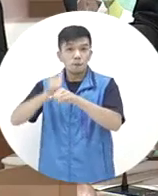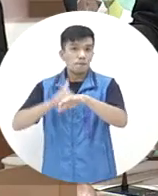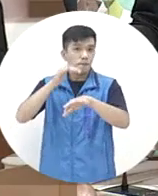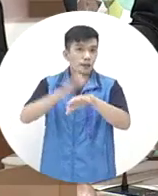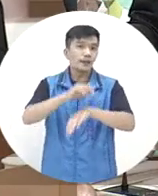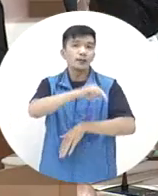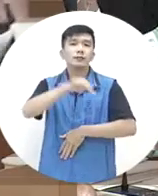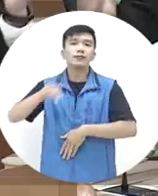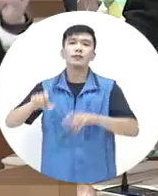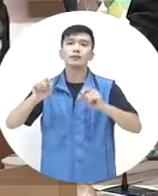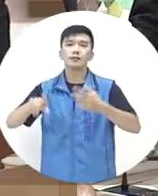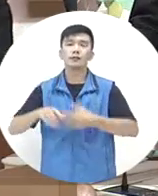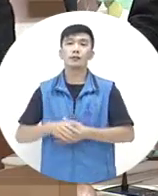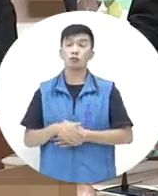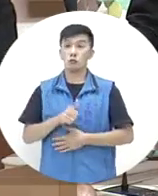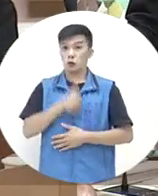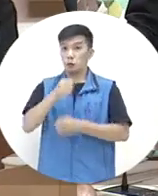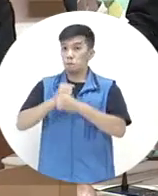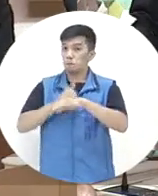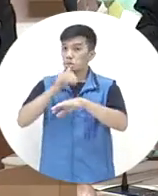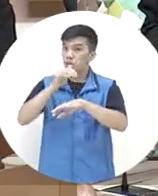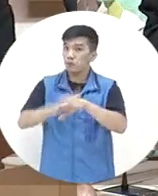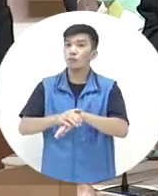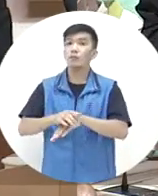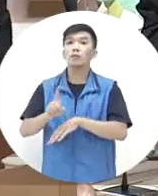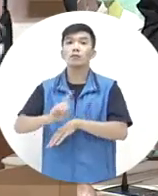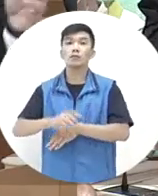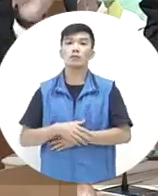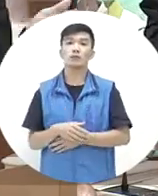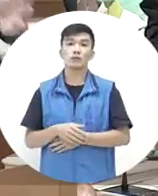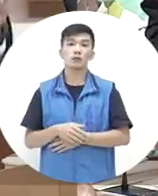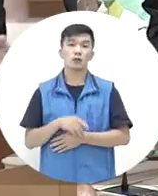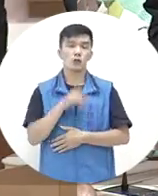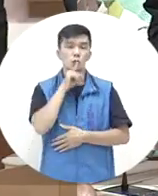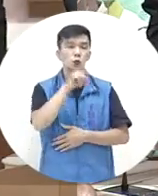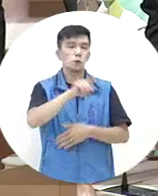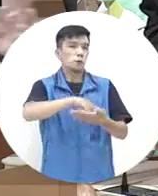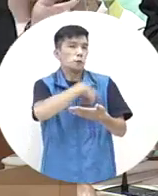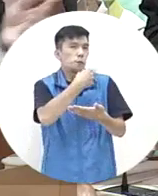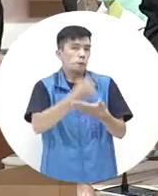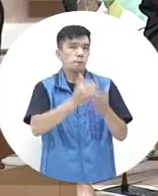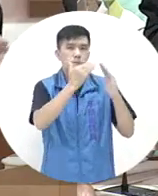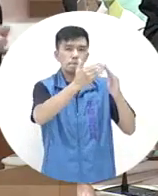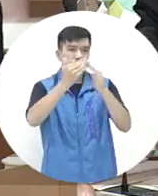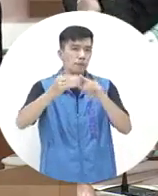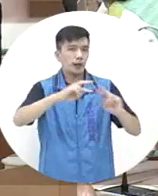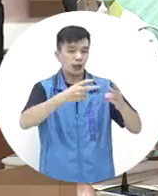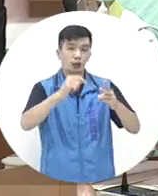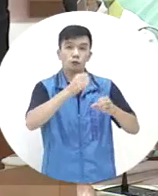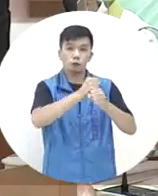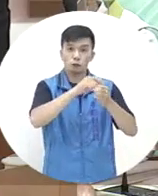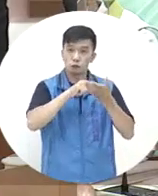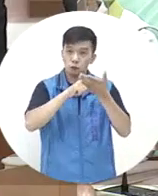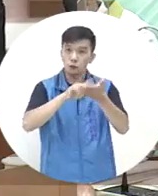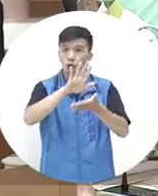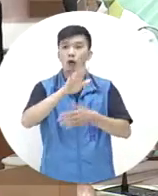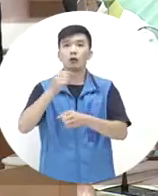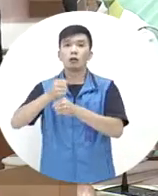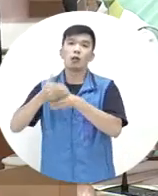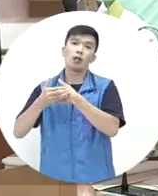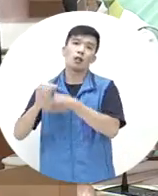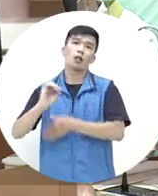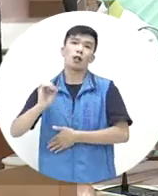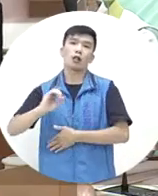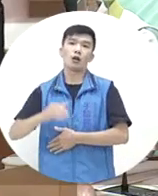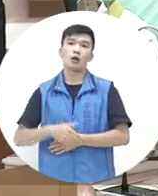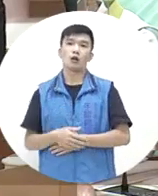哪里？具体有实现在哪里？ 因为它是整个都更，所以它有一些它的进度，那它有来申请，那 进度零啊。